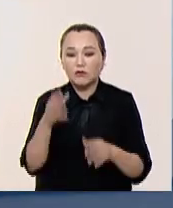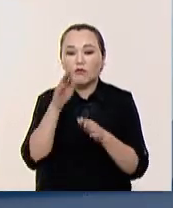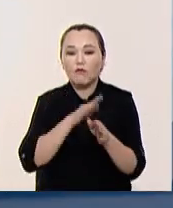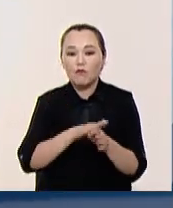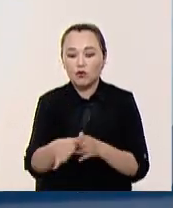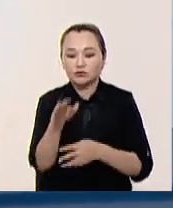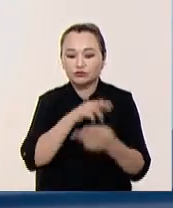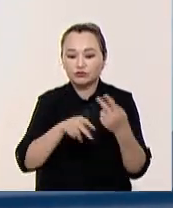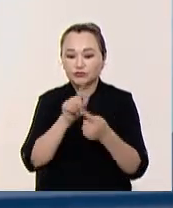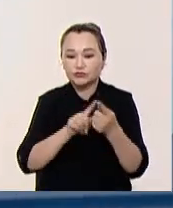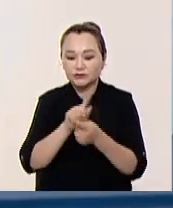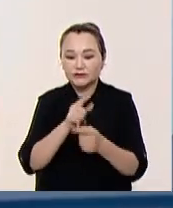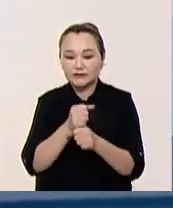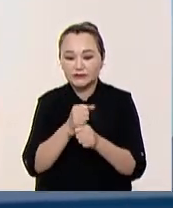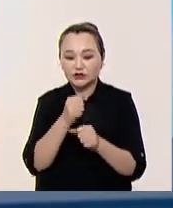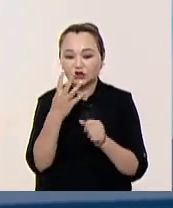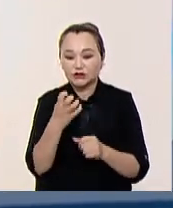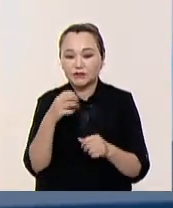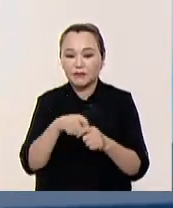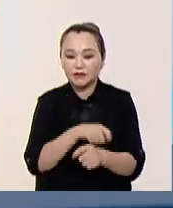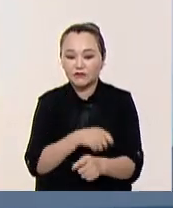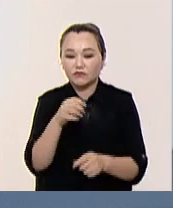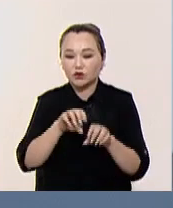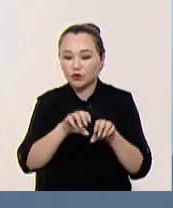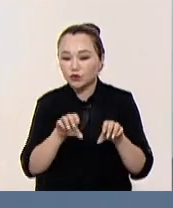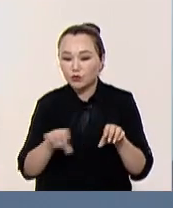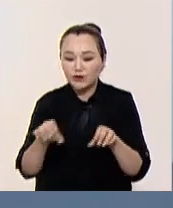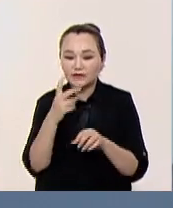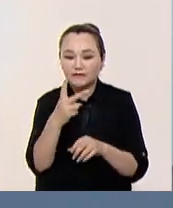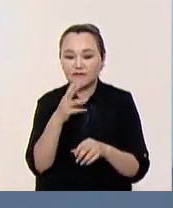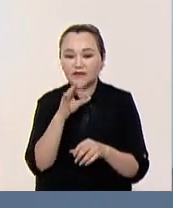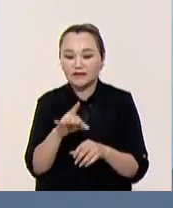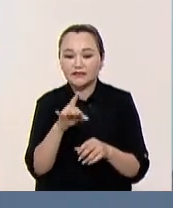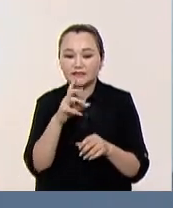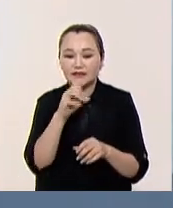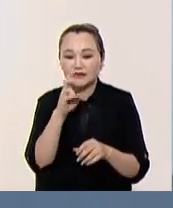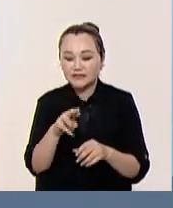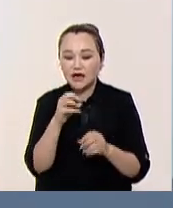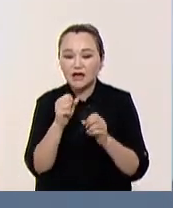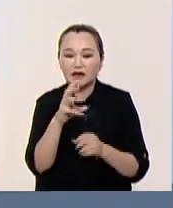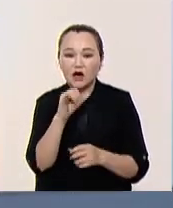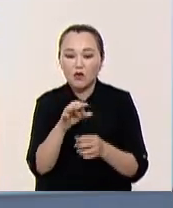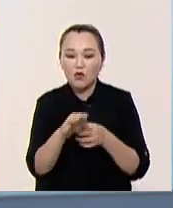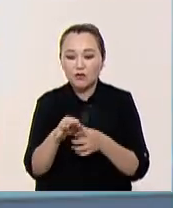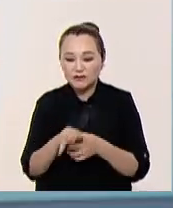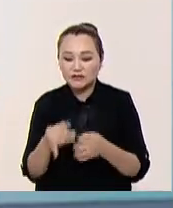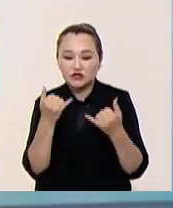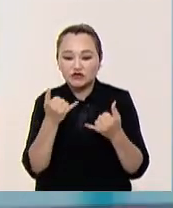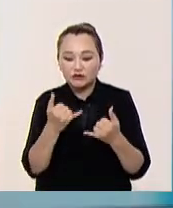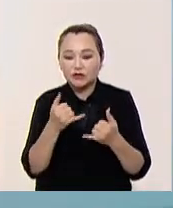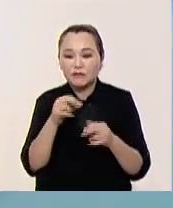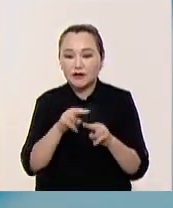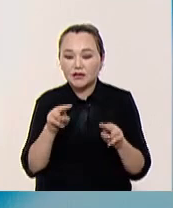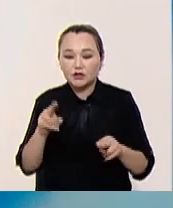Полностью реконструируют 400 метров трубопровода и запустят две фильтрующие станции в Атырауской области. Об этом сегодня на